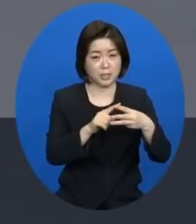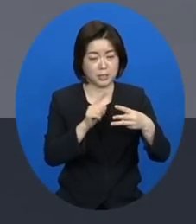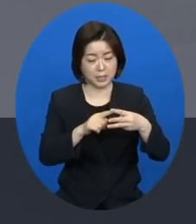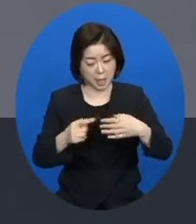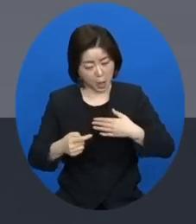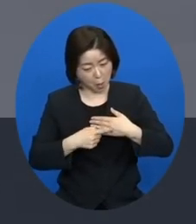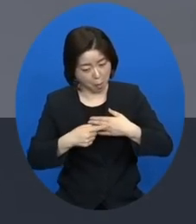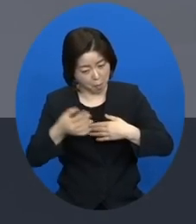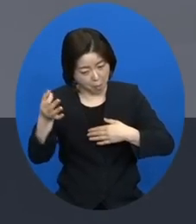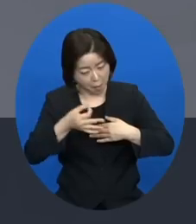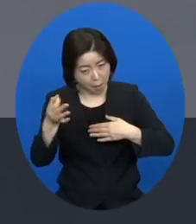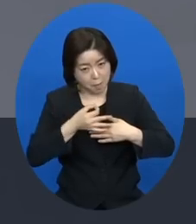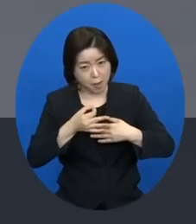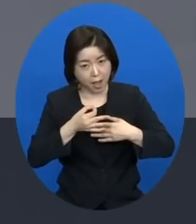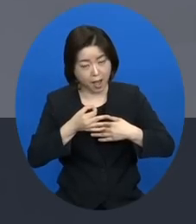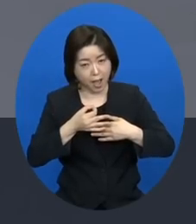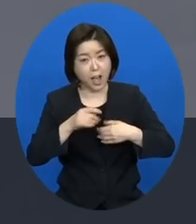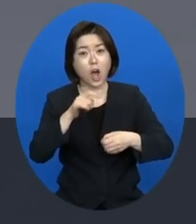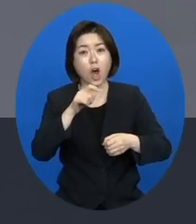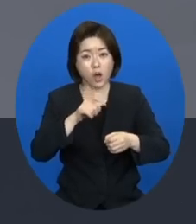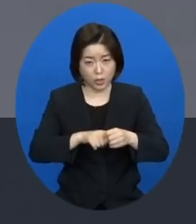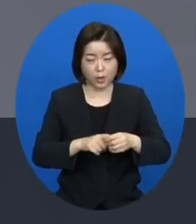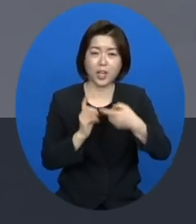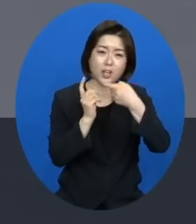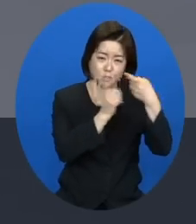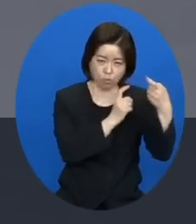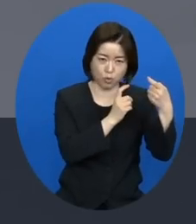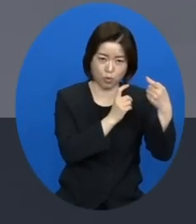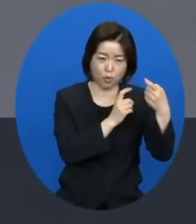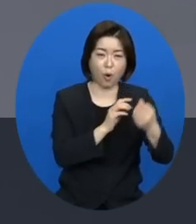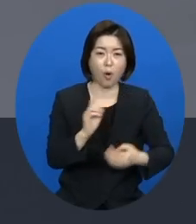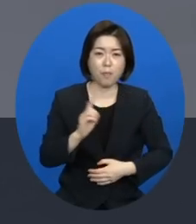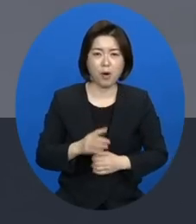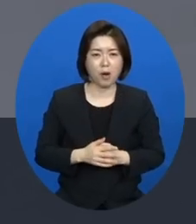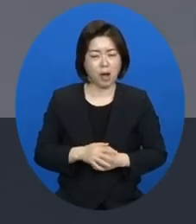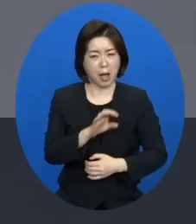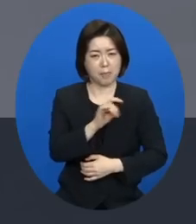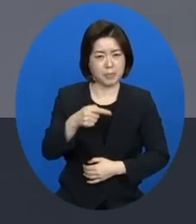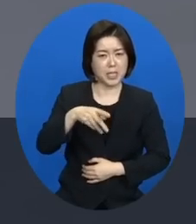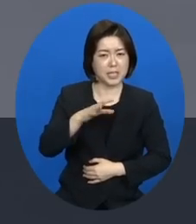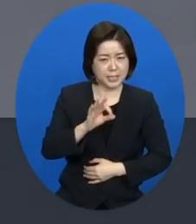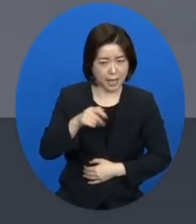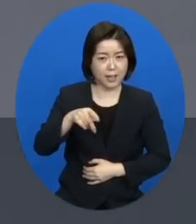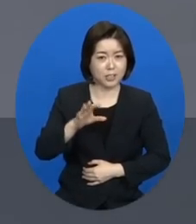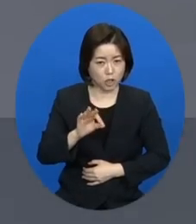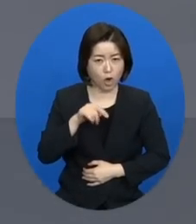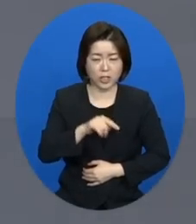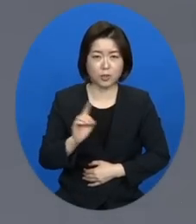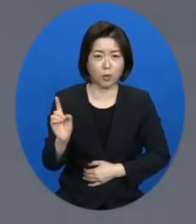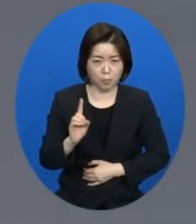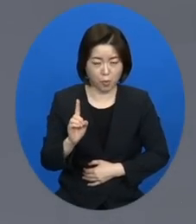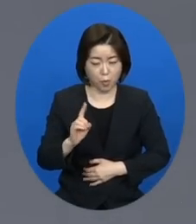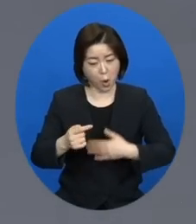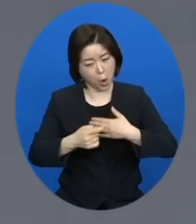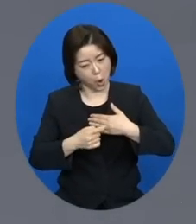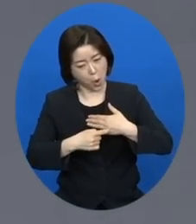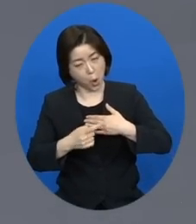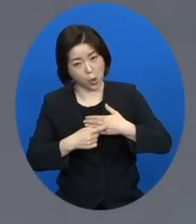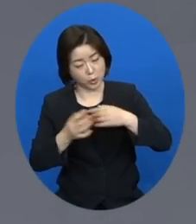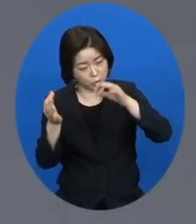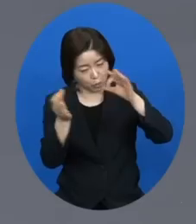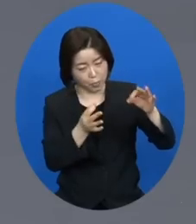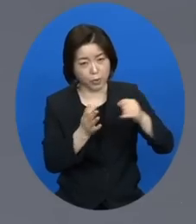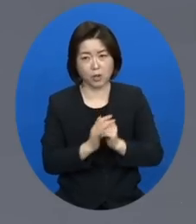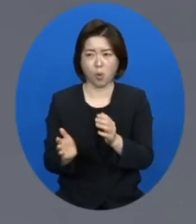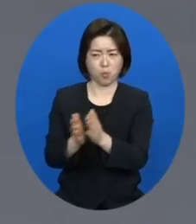유혹이라고 저는 이렇게 이름을 지었습니다. 피상성의 유혹입니다. 무엇이 좀 피상적이다라고 하면 겉으로는 좀 화려해